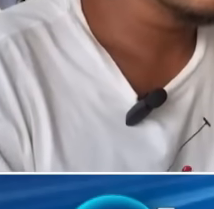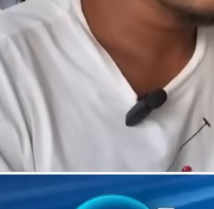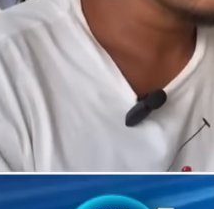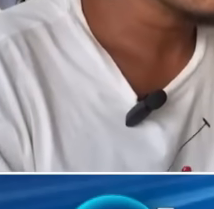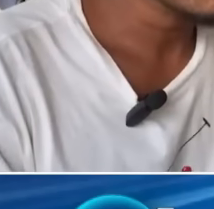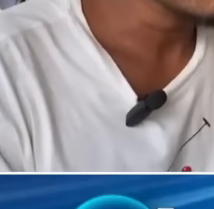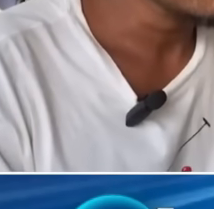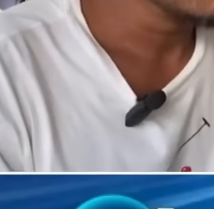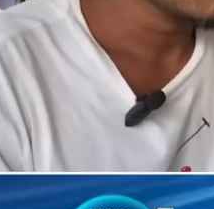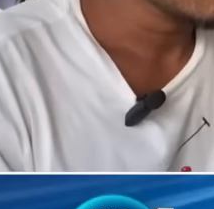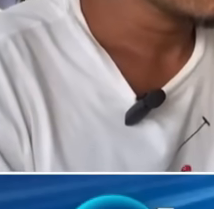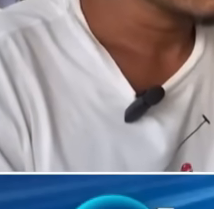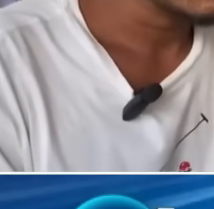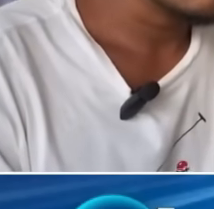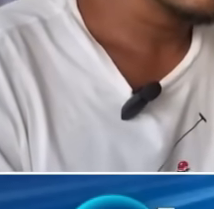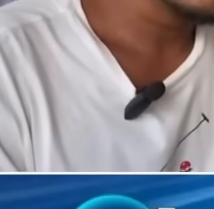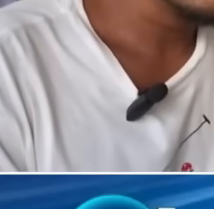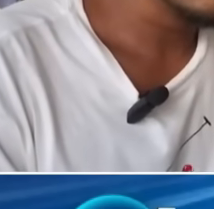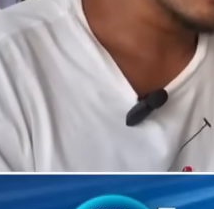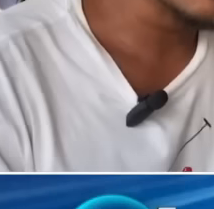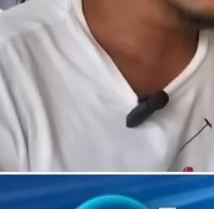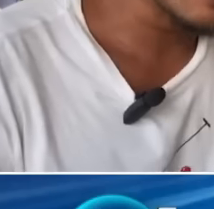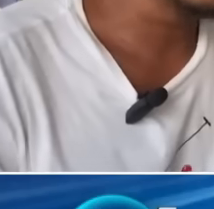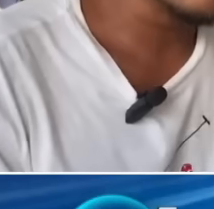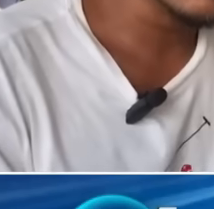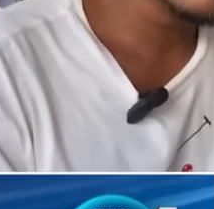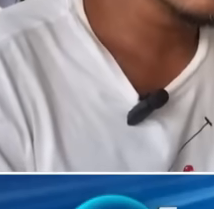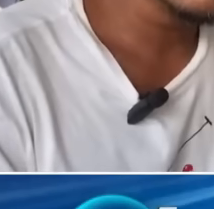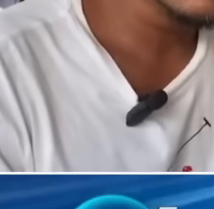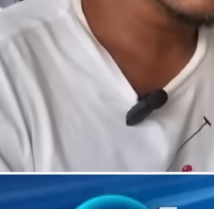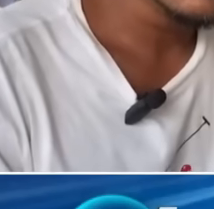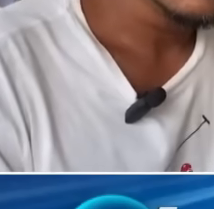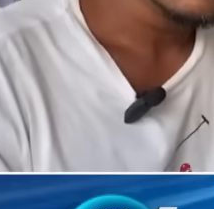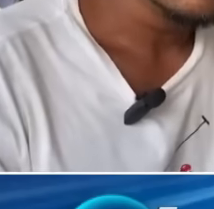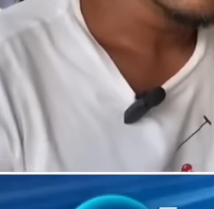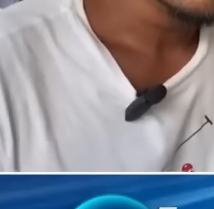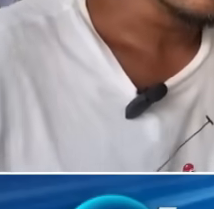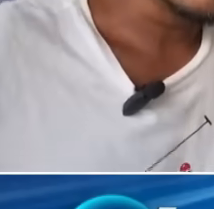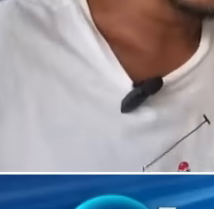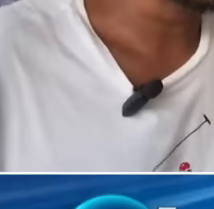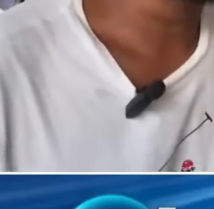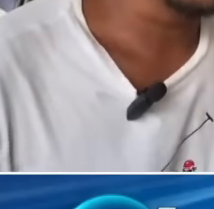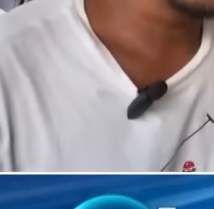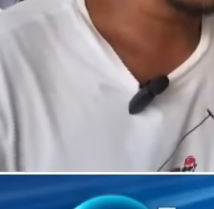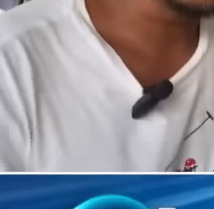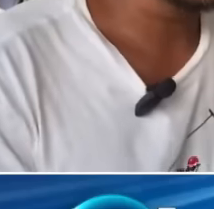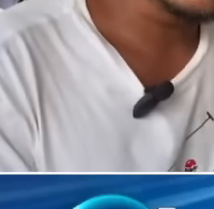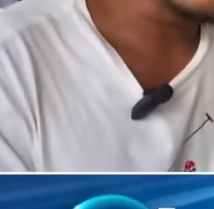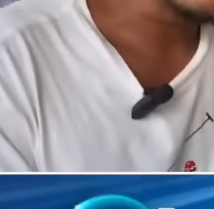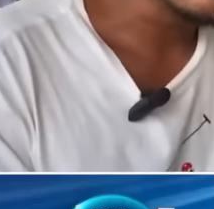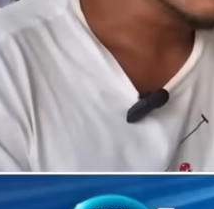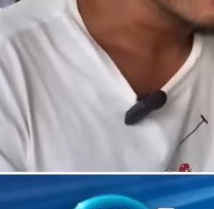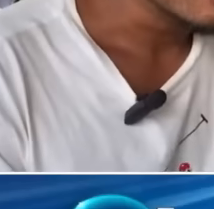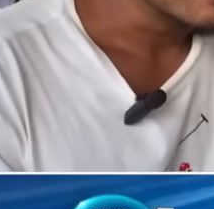ได้ยังผมถ่ายคลิปตีกันก่อนแล้วอะผมเล่นตีอยู่ข้างบนแล้วก็โดดล